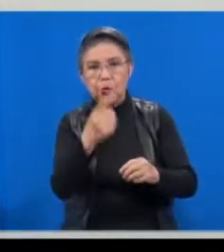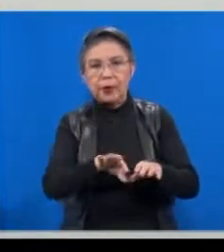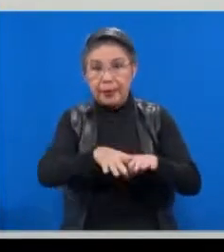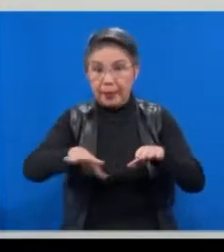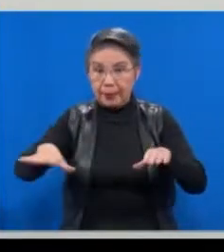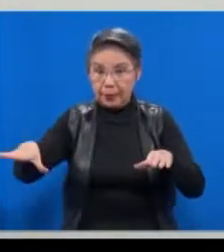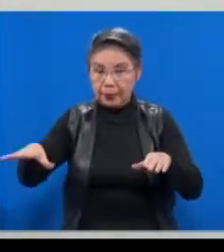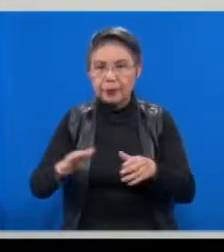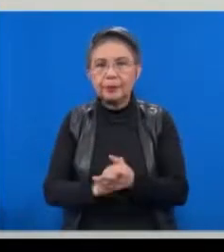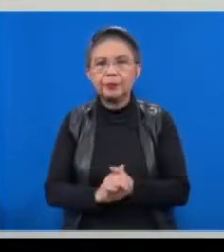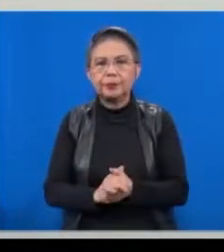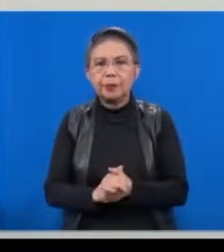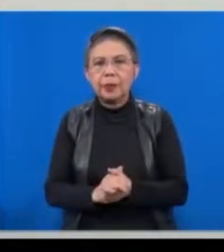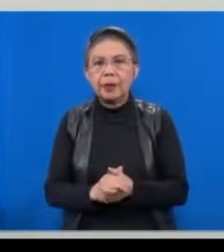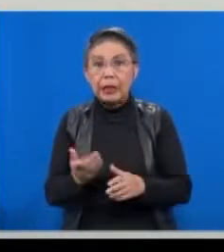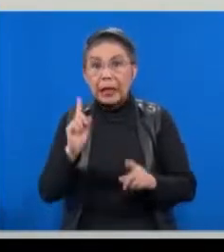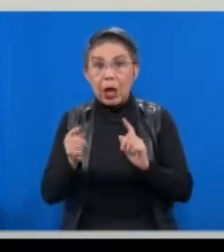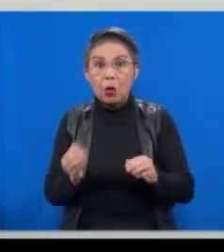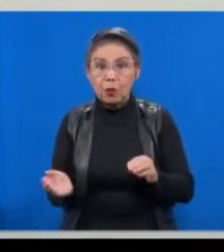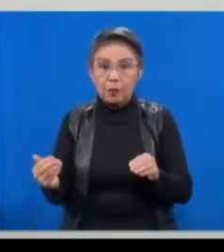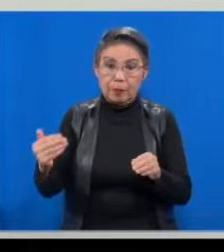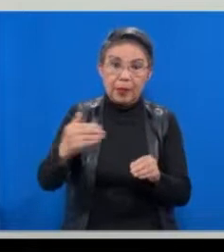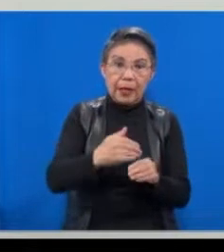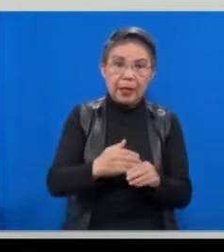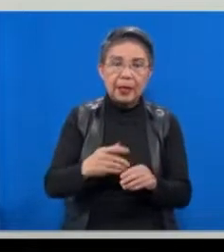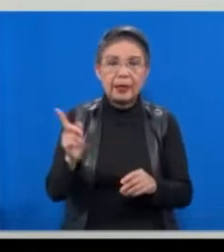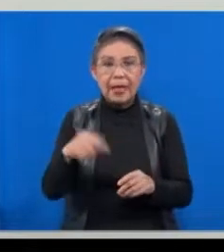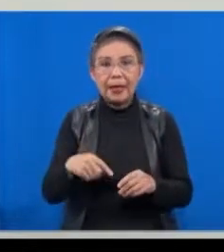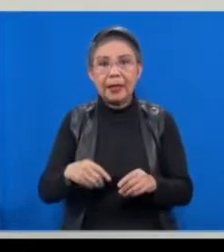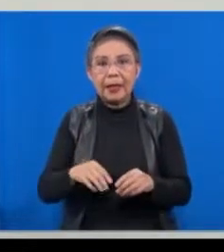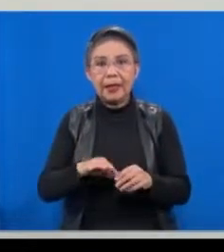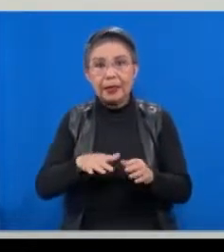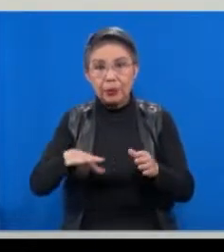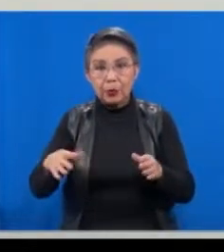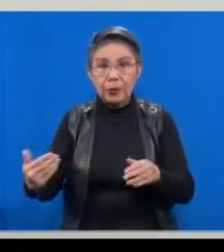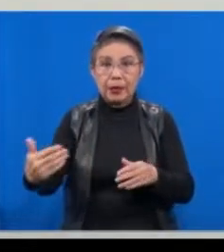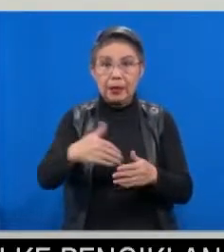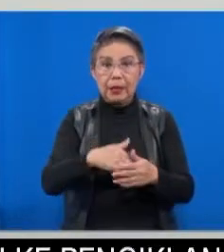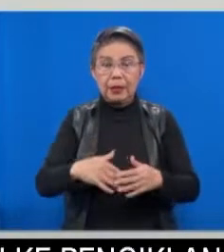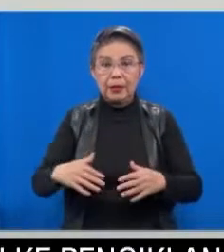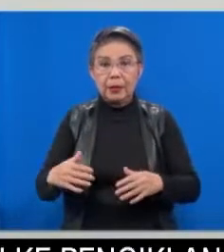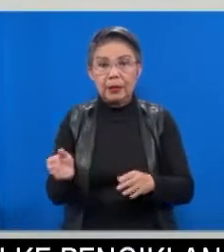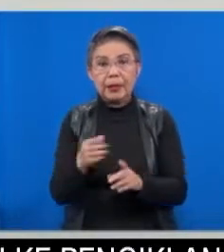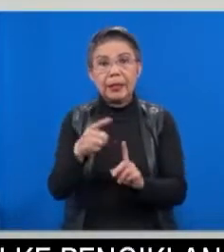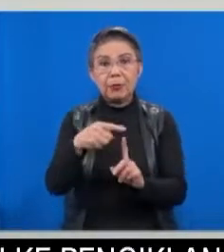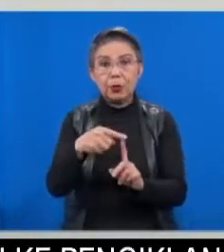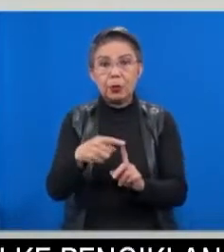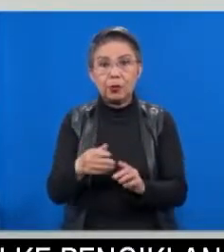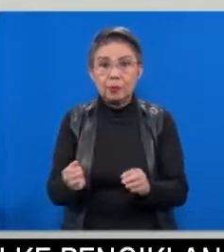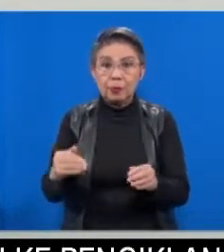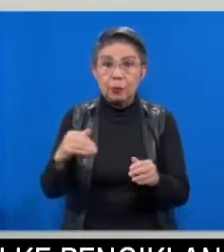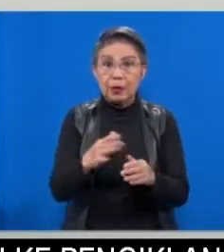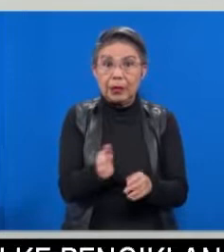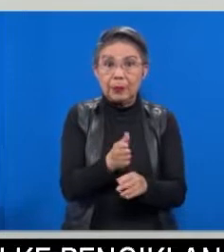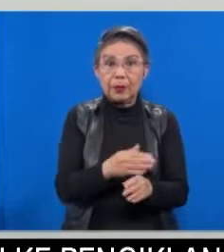perairan, dia bergerak dari pantai Binuangun ke arah timur, yaitu